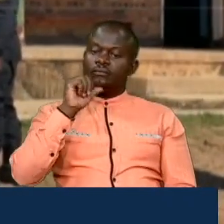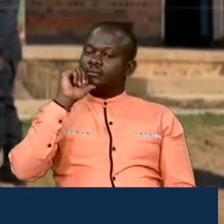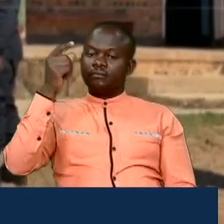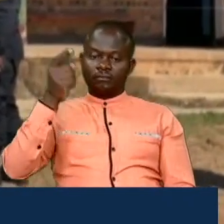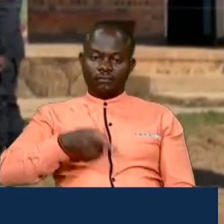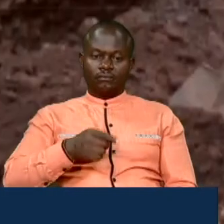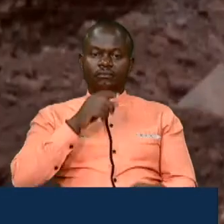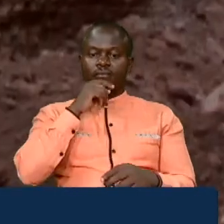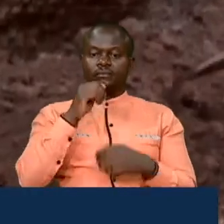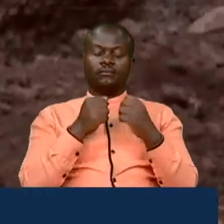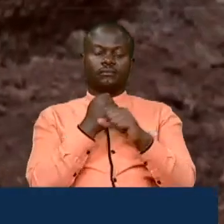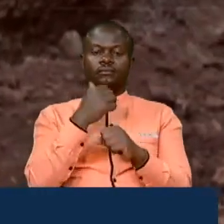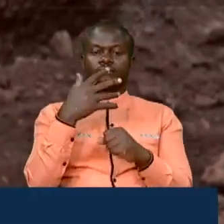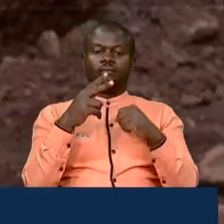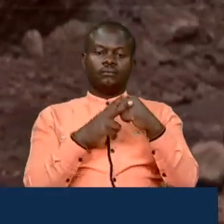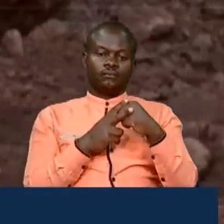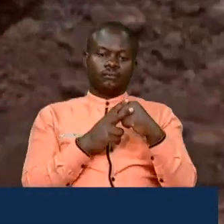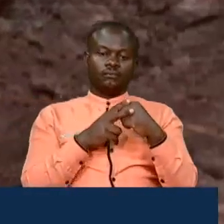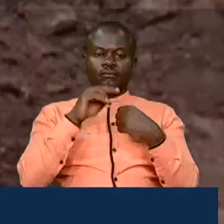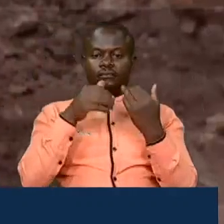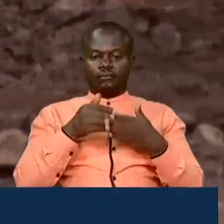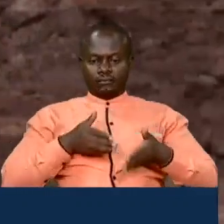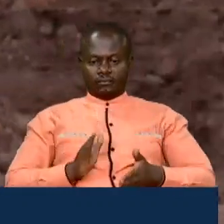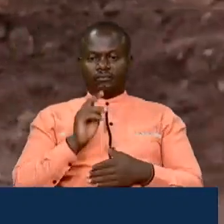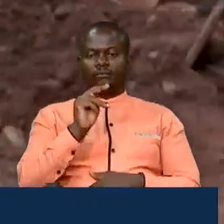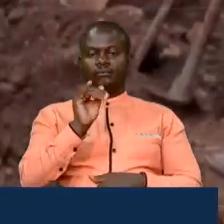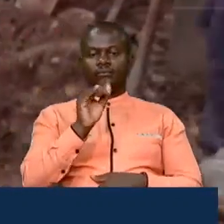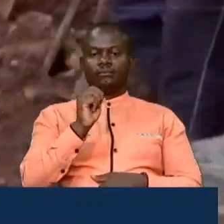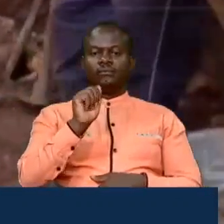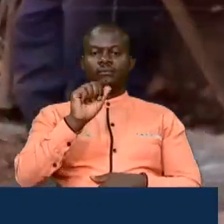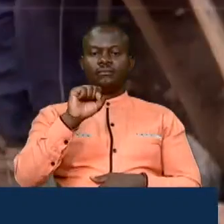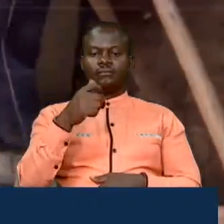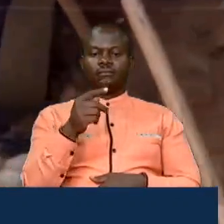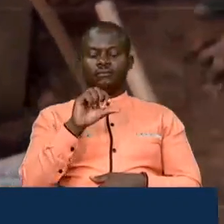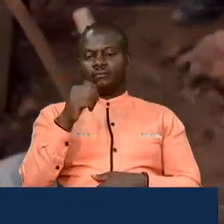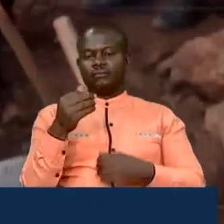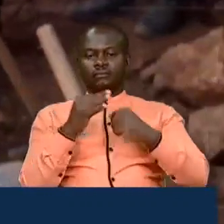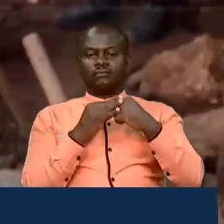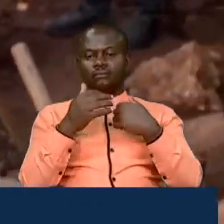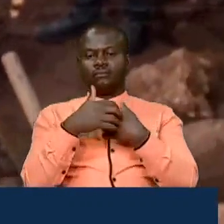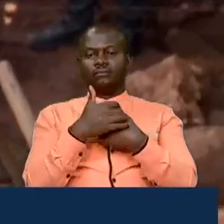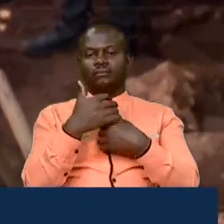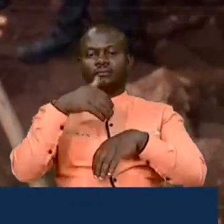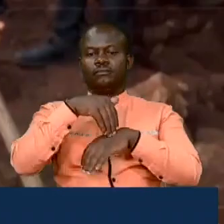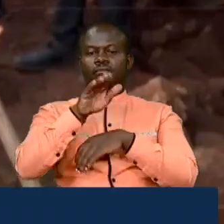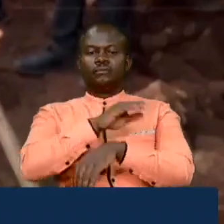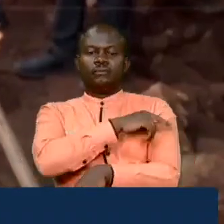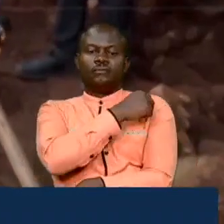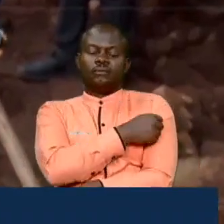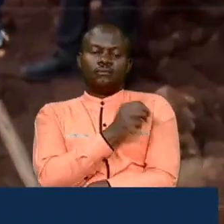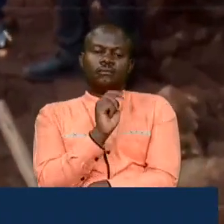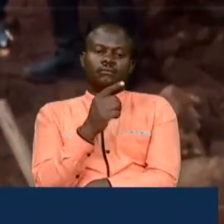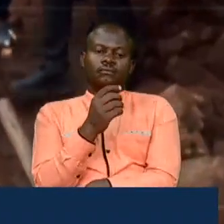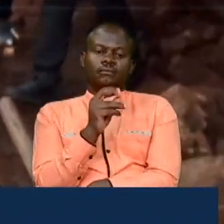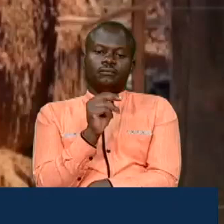ndetse n'umugabo w'imyaka 57 y'amavuko bombi bakomoka i Nyamasheke. Abandi umunani barakomereka boherezwa mu bitaro bya Mugonero mu karere ka